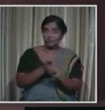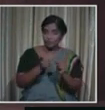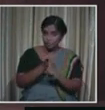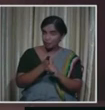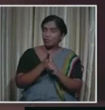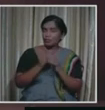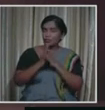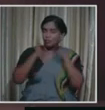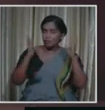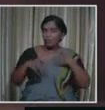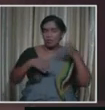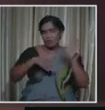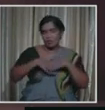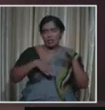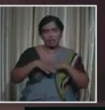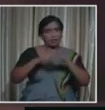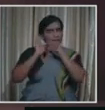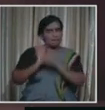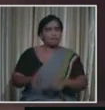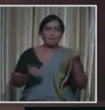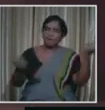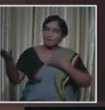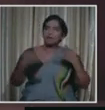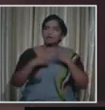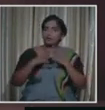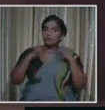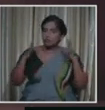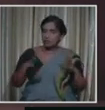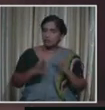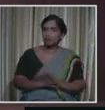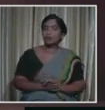ඇතිතරම් බැටකාපු ව්‍යාපාරයක්. හරිද?